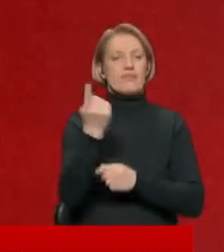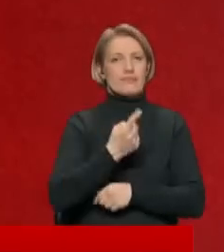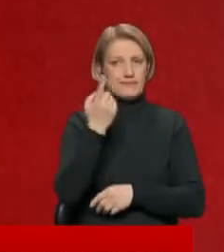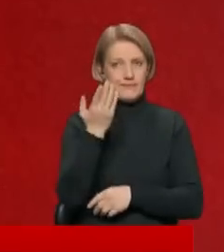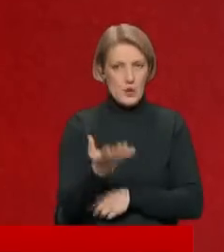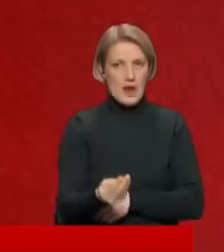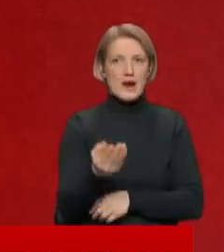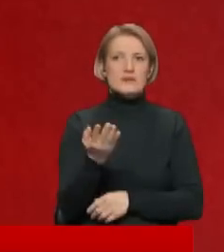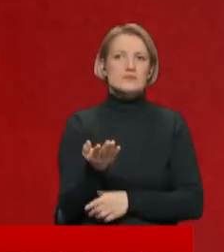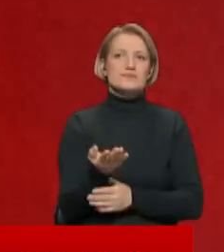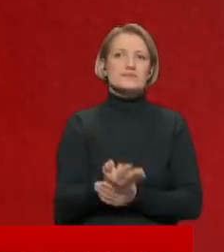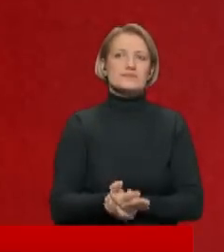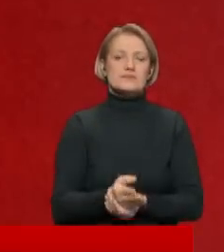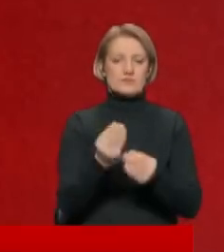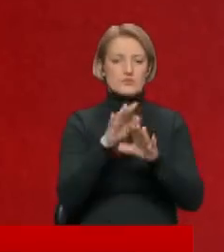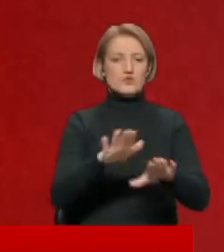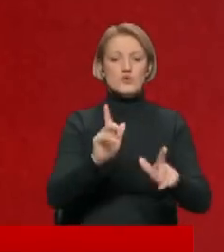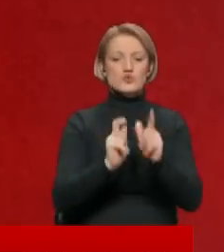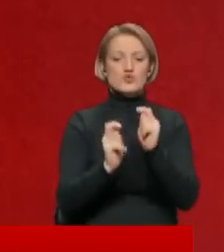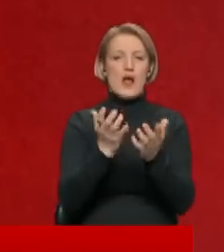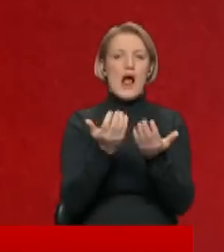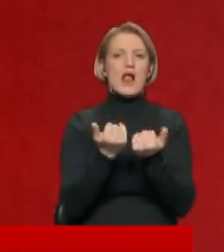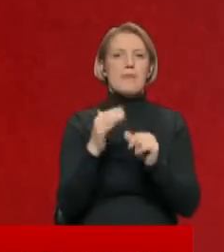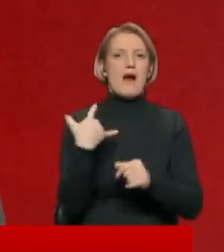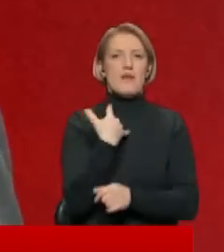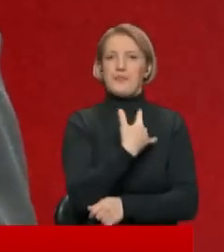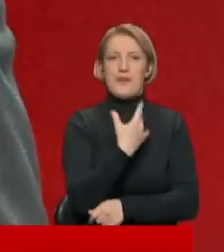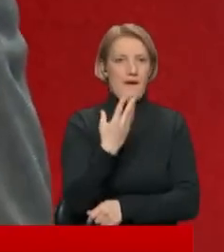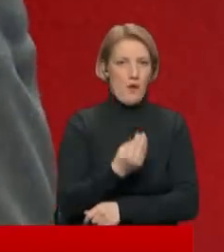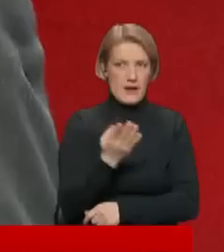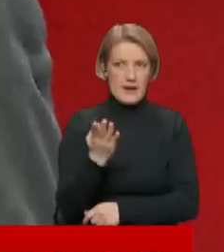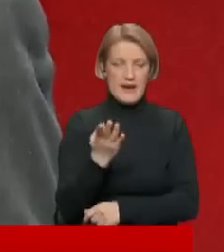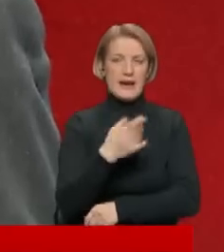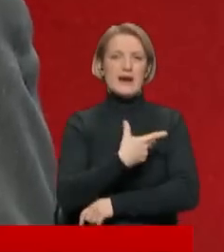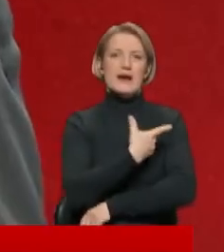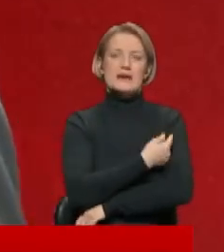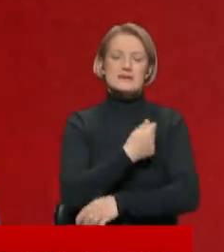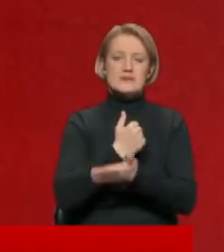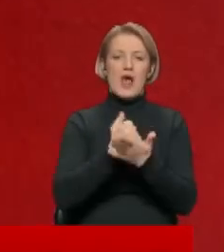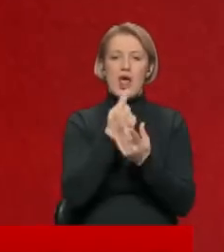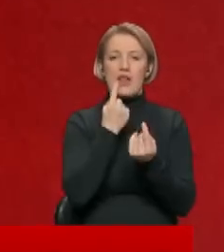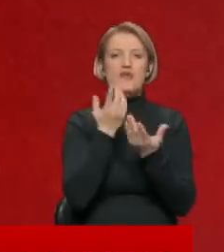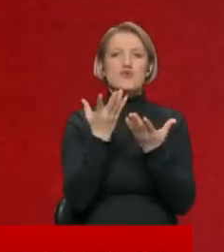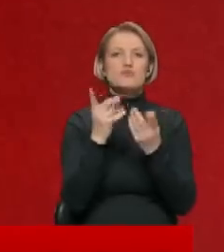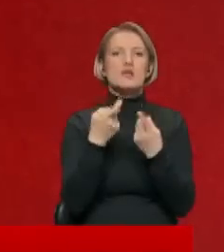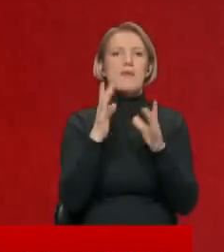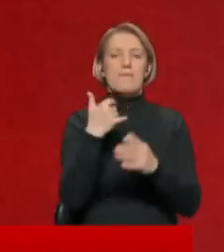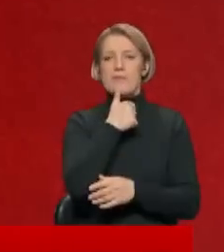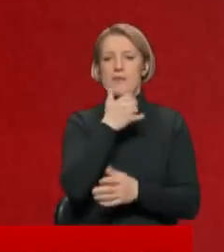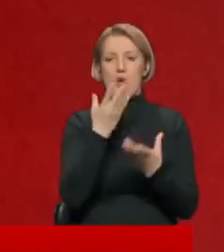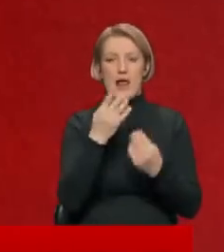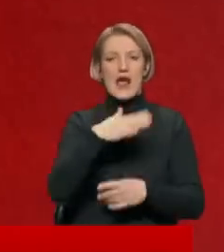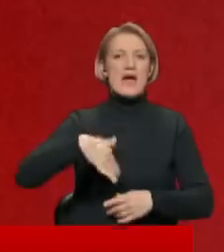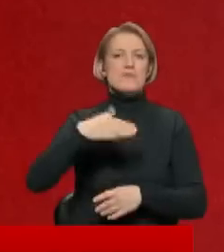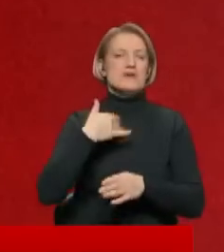işte çocuğuna süt alamayan anne olarak Eczaneden ilaç bulamayan baba olarak hepimiz yaşıyoruz